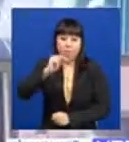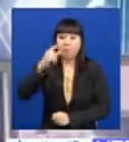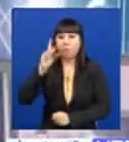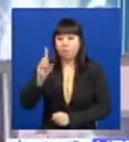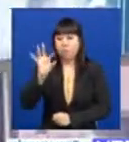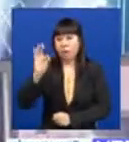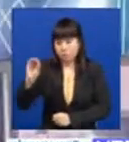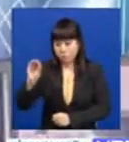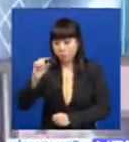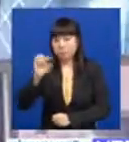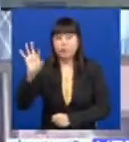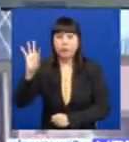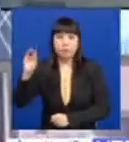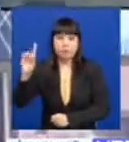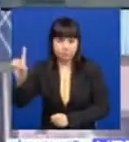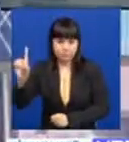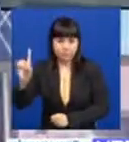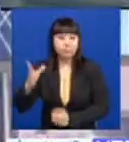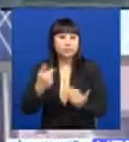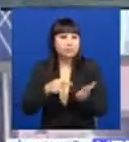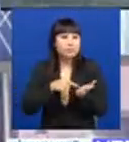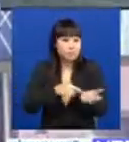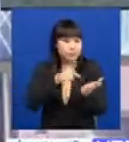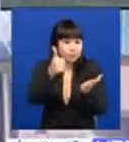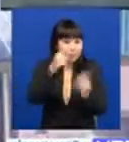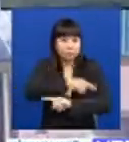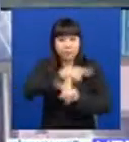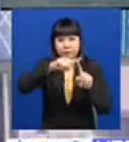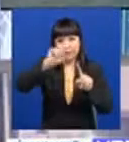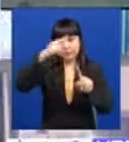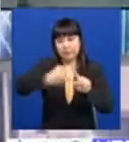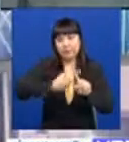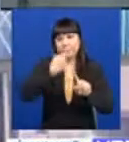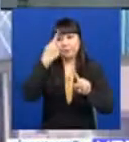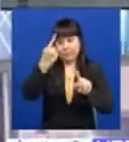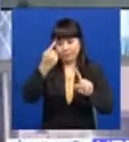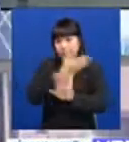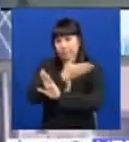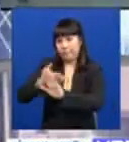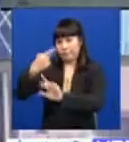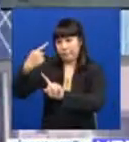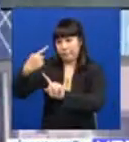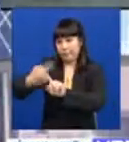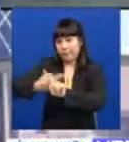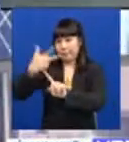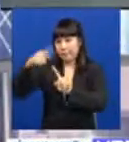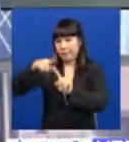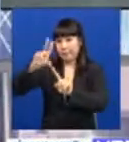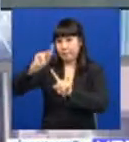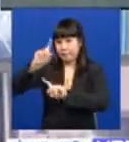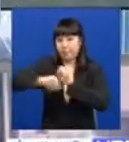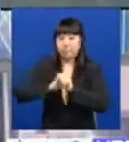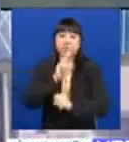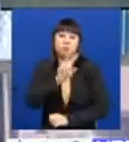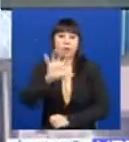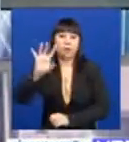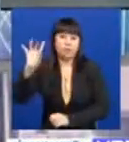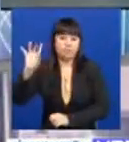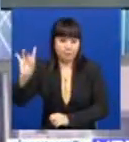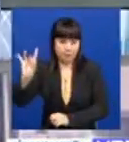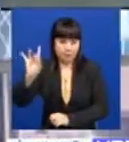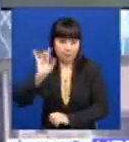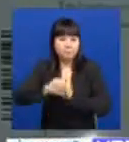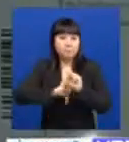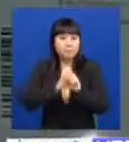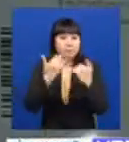และภงด 91นะคะซึ่งเริ่มยื่นได้ตั้งแต่วันที่ 1มกราคมถึงวันที่31มีนาคมปี 2558ซึ่ง